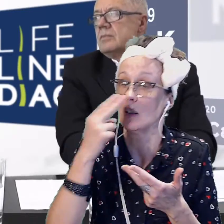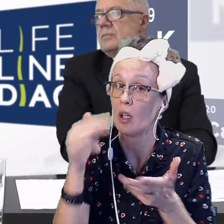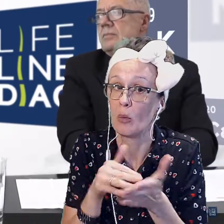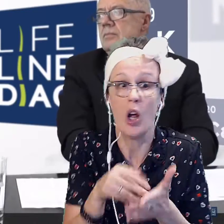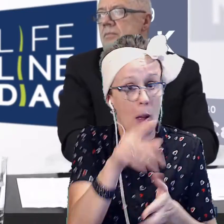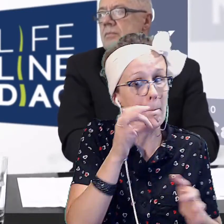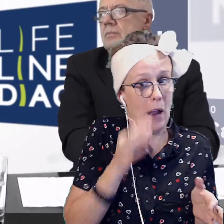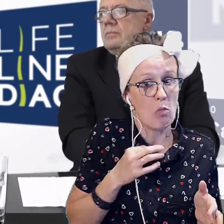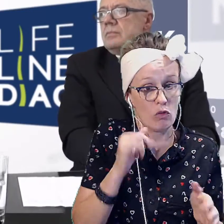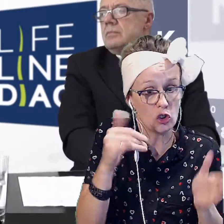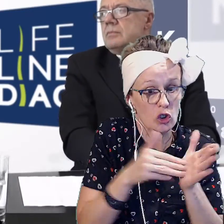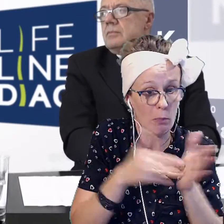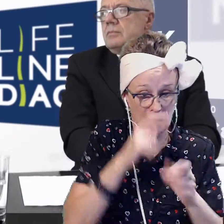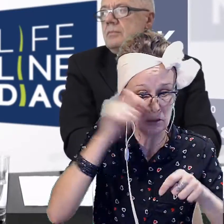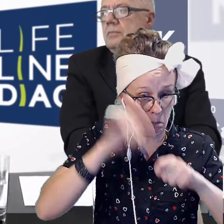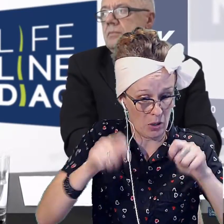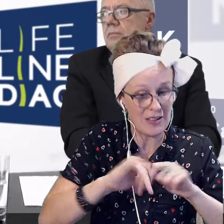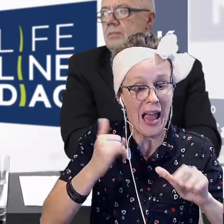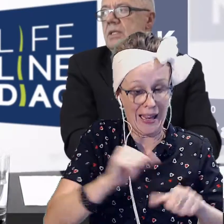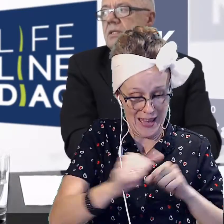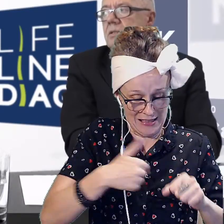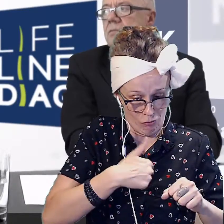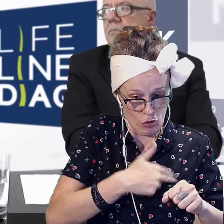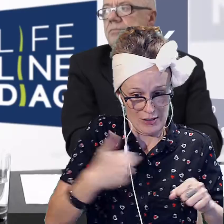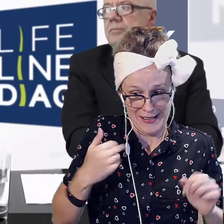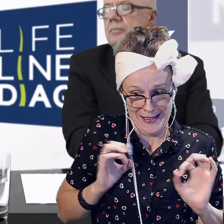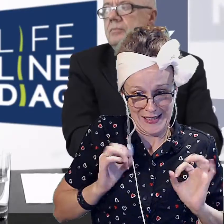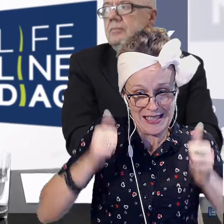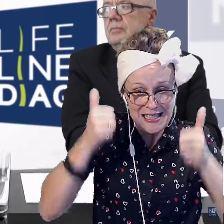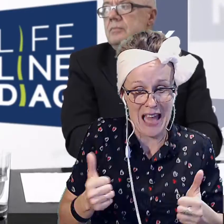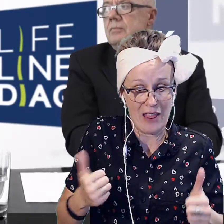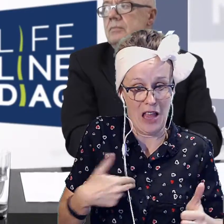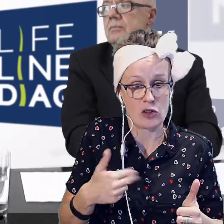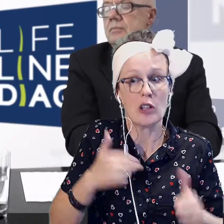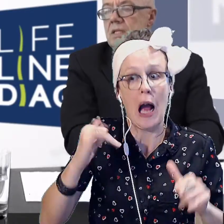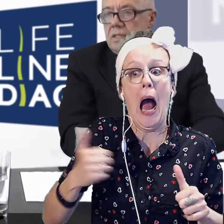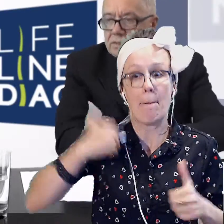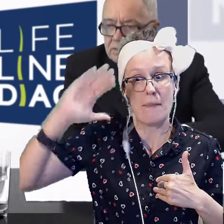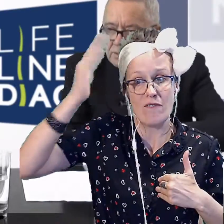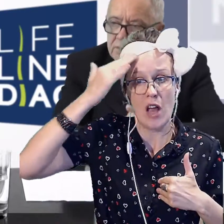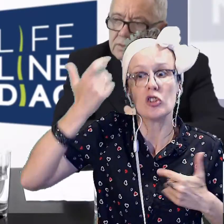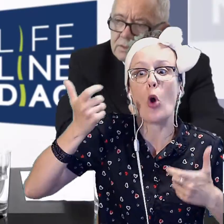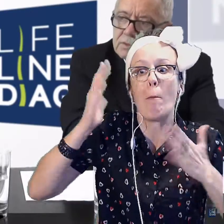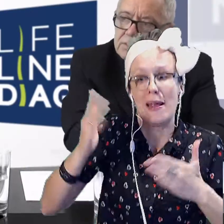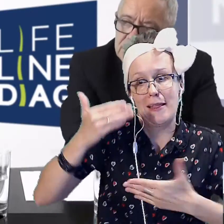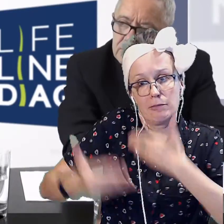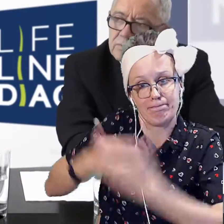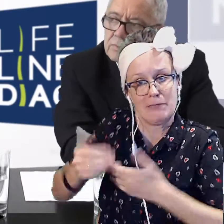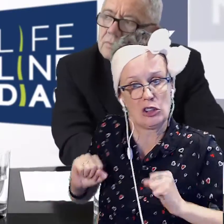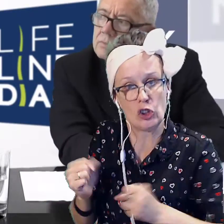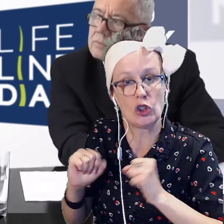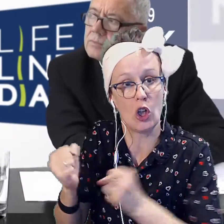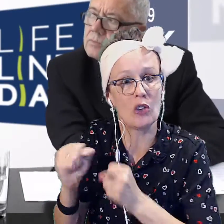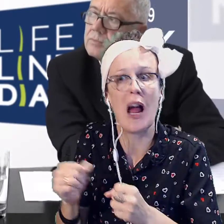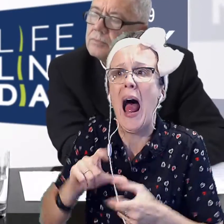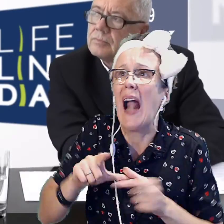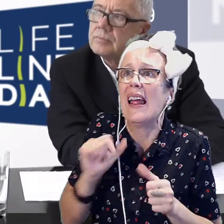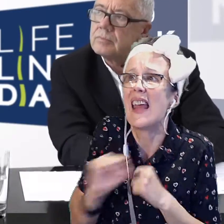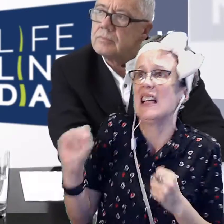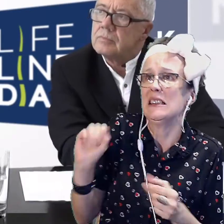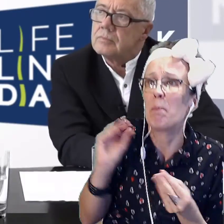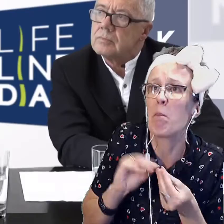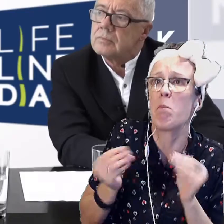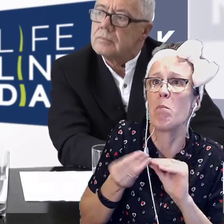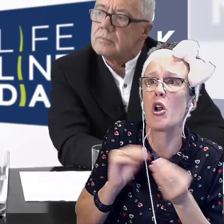sprawdzić jaki jest stan naszego organizmu żeby podjąć jakiekolwiek dalsze działania jest ten problem tylko pytanie